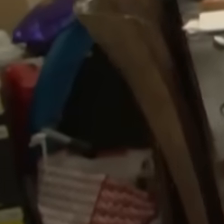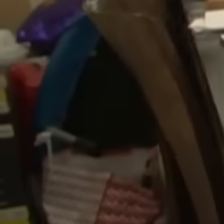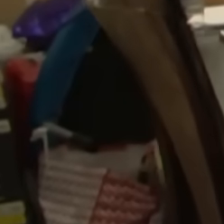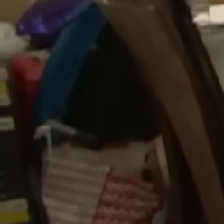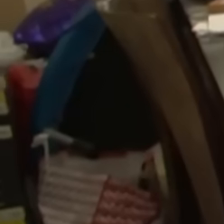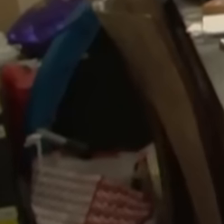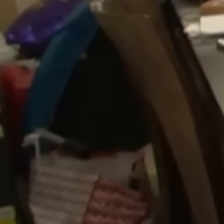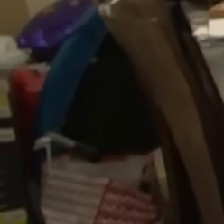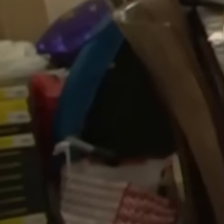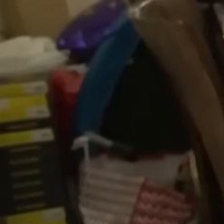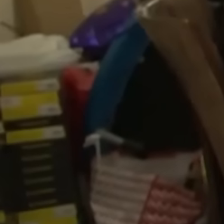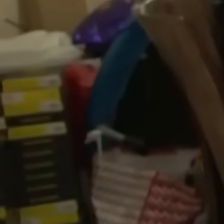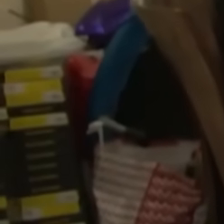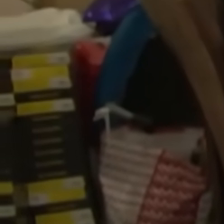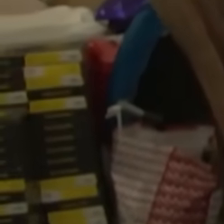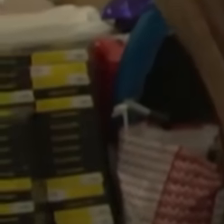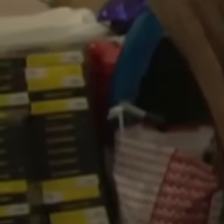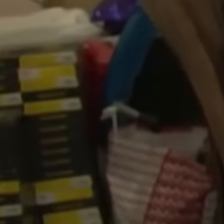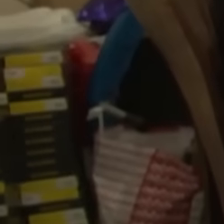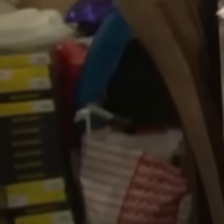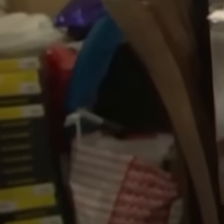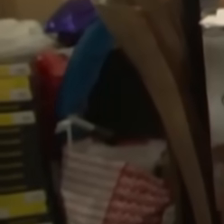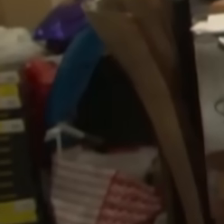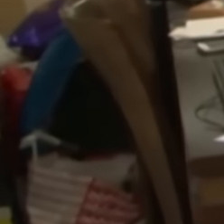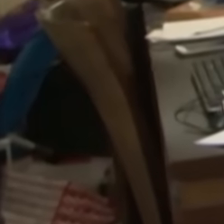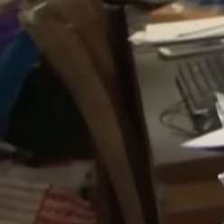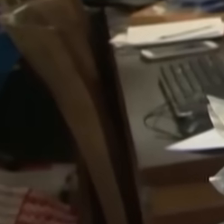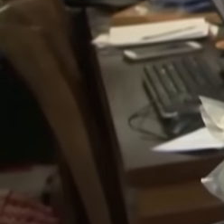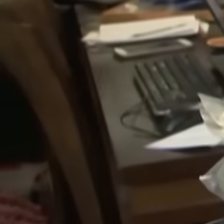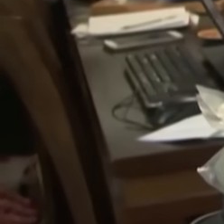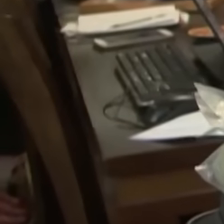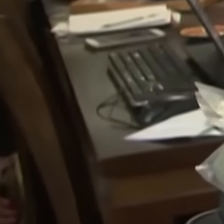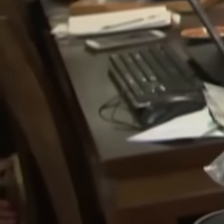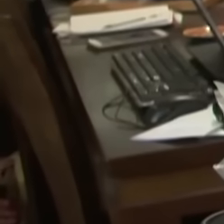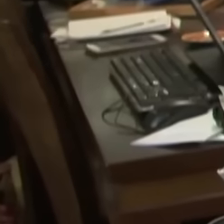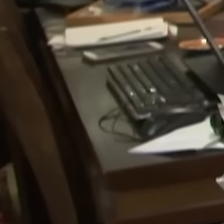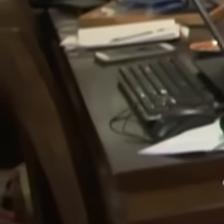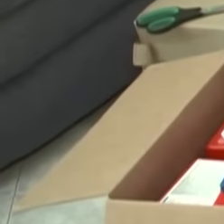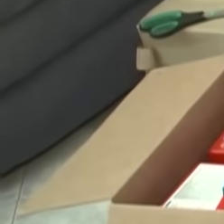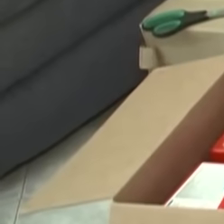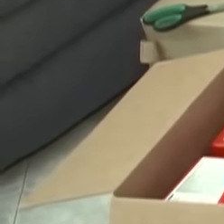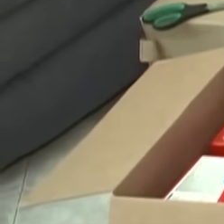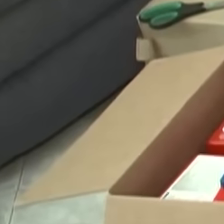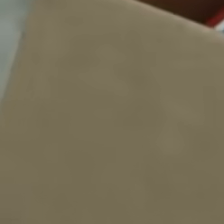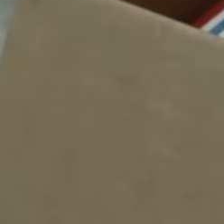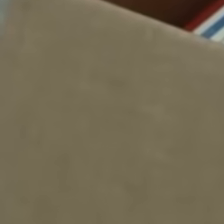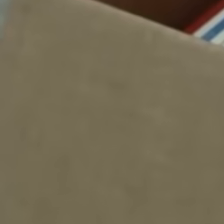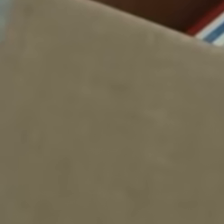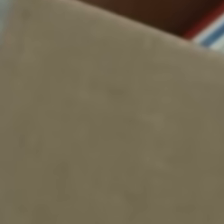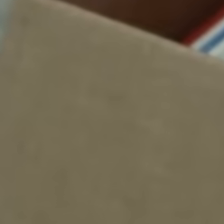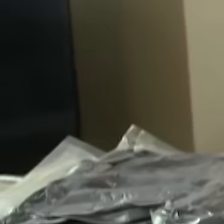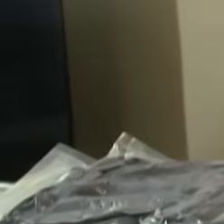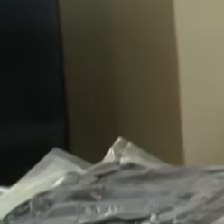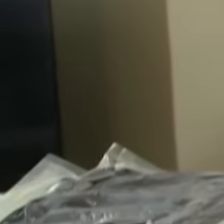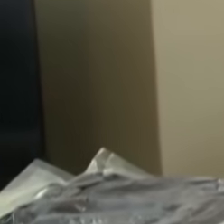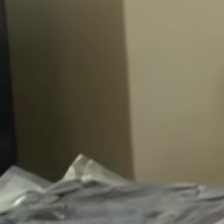כמה כאלה עשית? בחודשיים האחרונים? לדעתי סדר גודל של איזה 4,000 קרטונים. כל ארגזים ליחידה